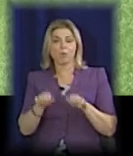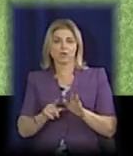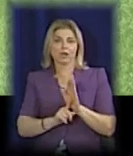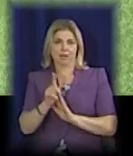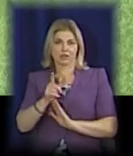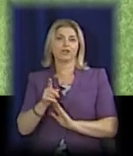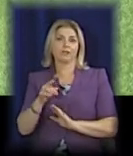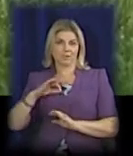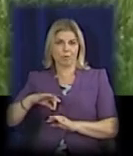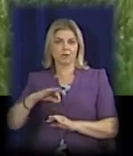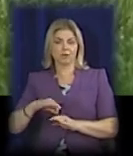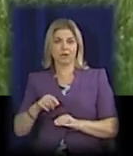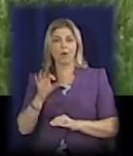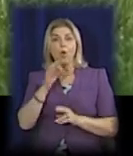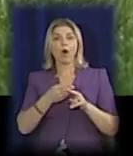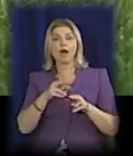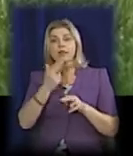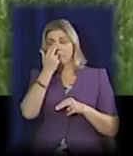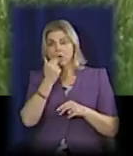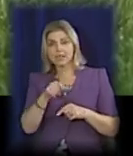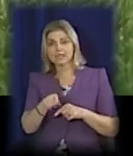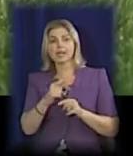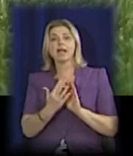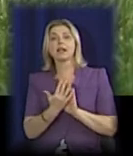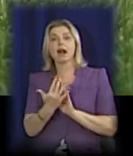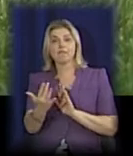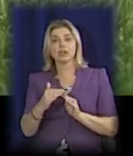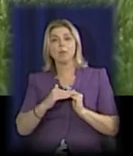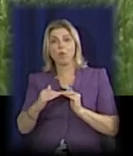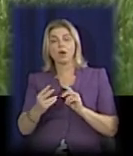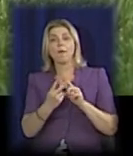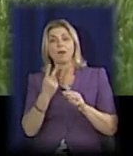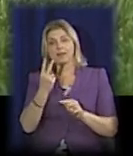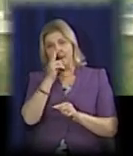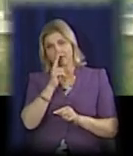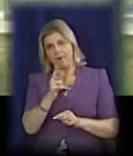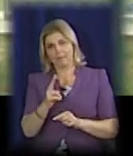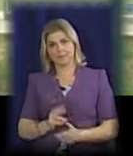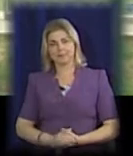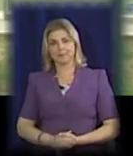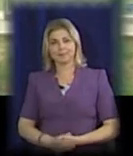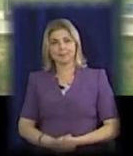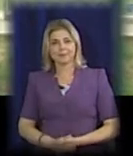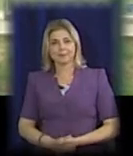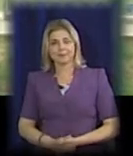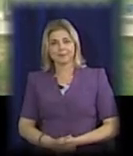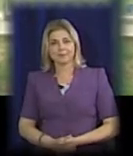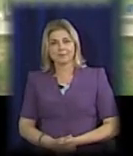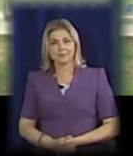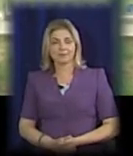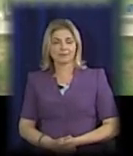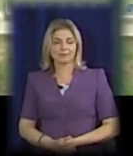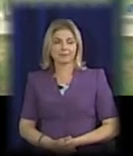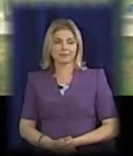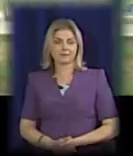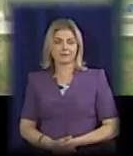його експлуатацію. Процес адаптації трав'яного покриття – 1,5-2 місяці. Володимир Степанов, Ігор Чорний,